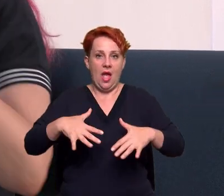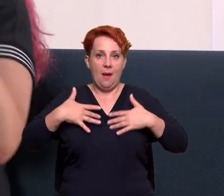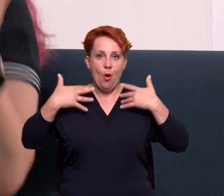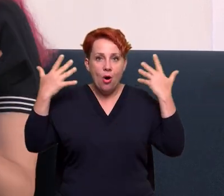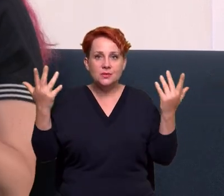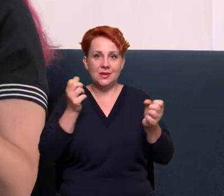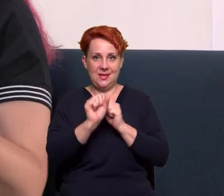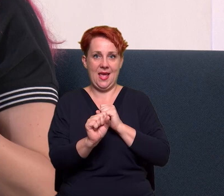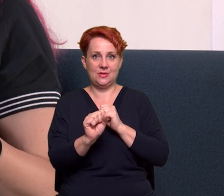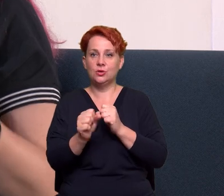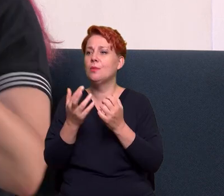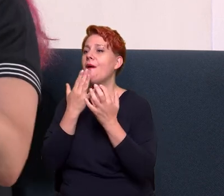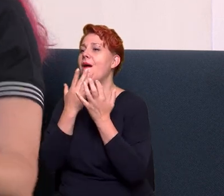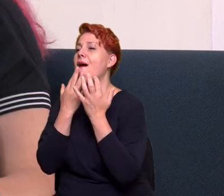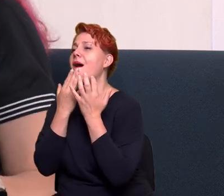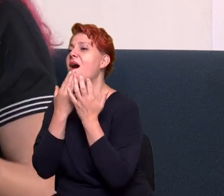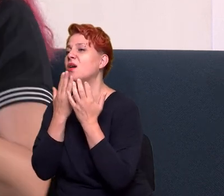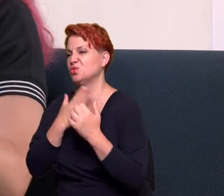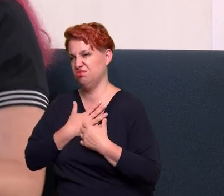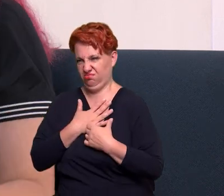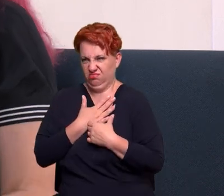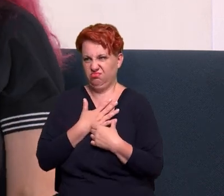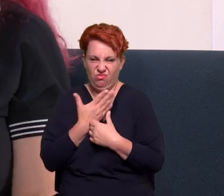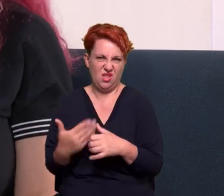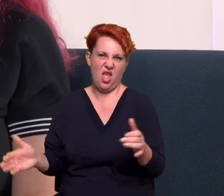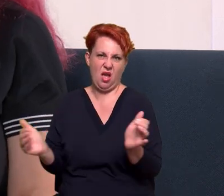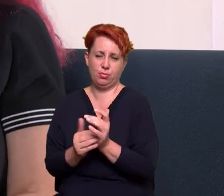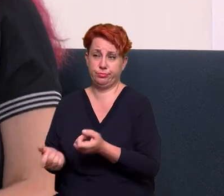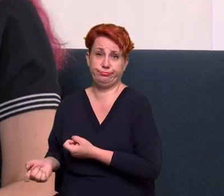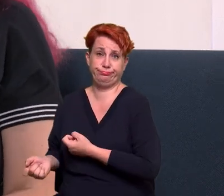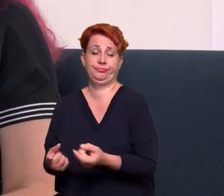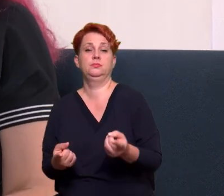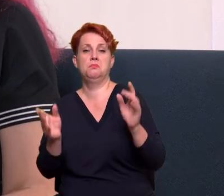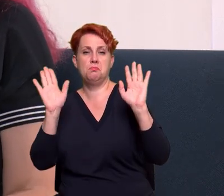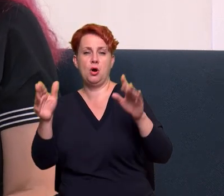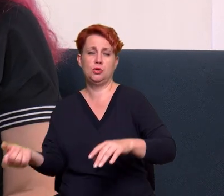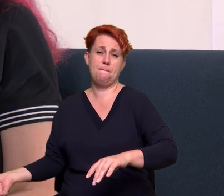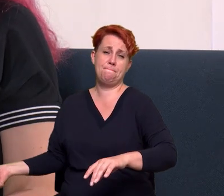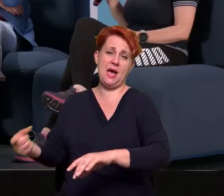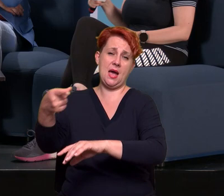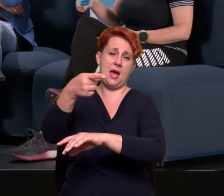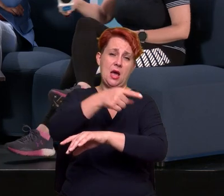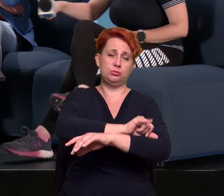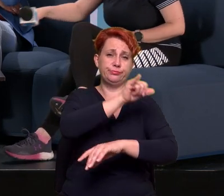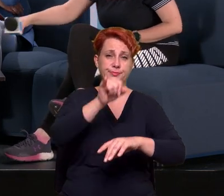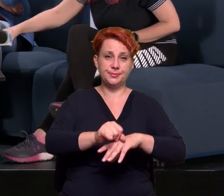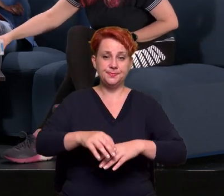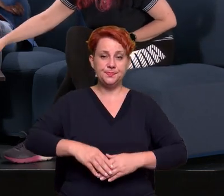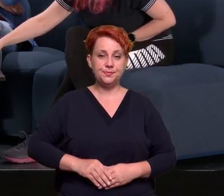Z tego obiektu pożądania nagle stają się czymś zbytecznym, właśnie czymś, co może wylądować na wysypisku. Proszę